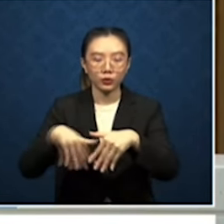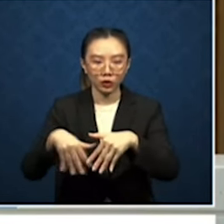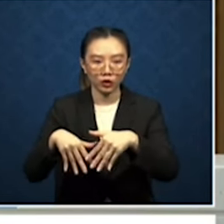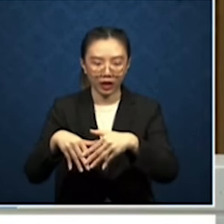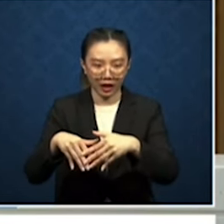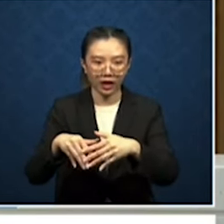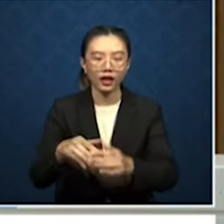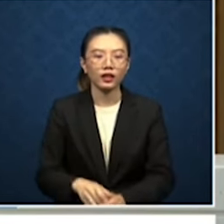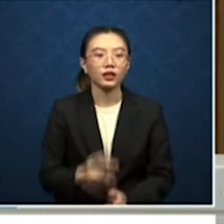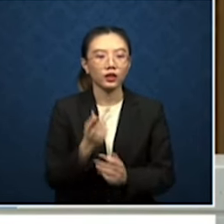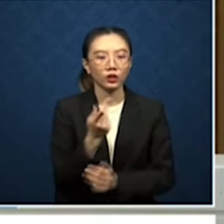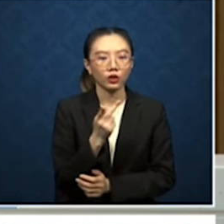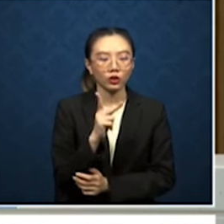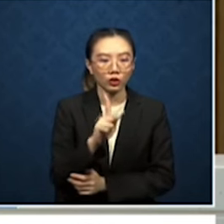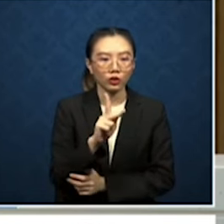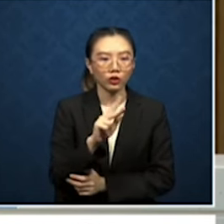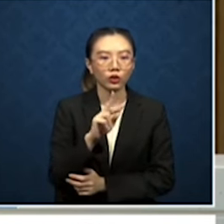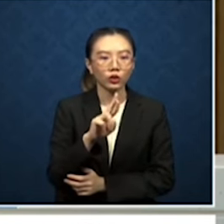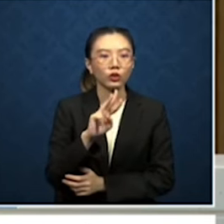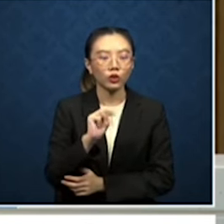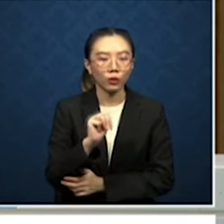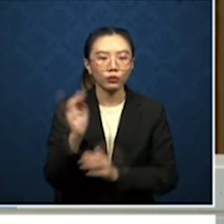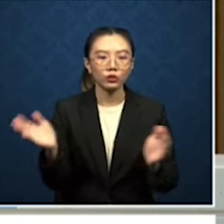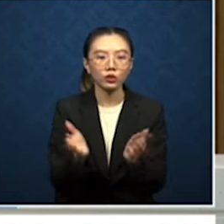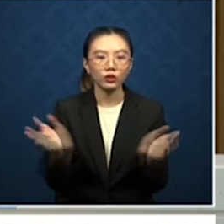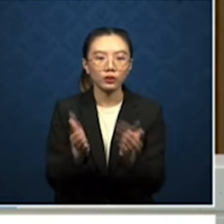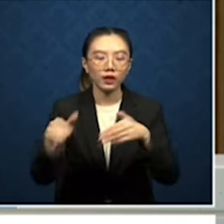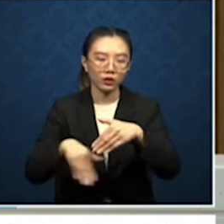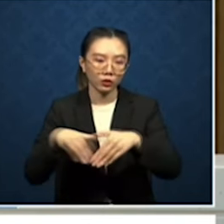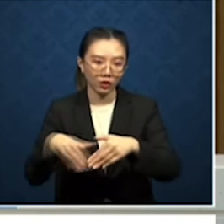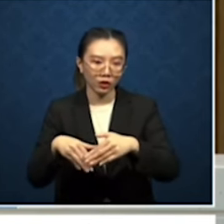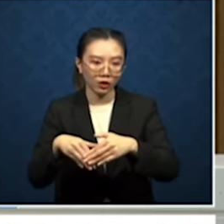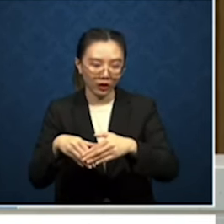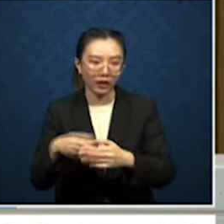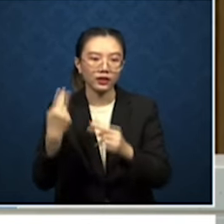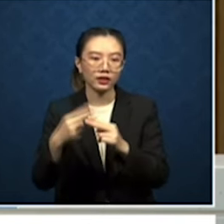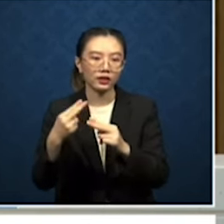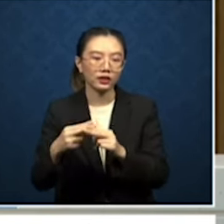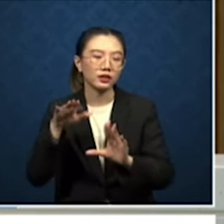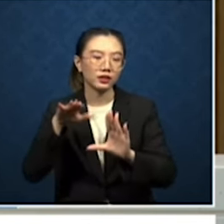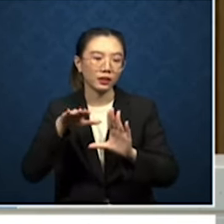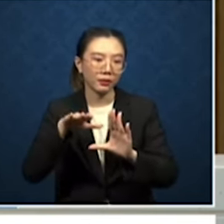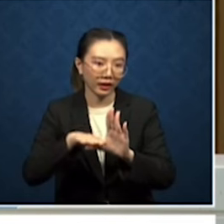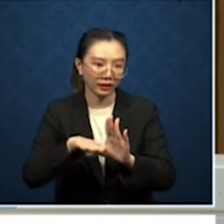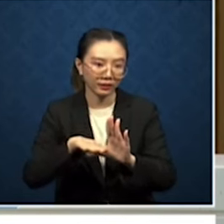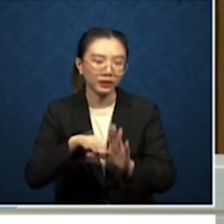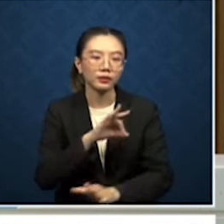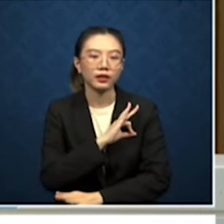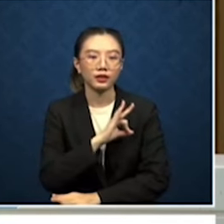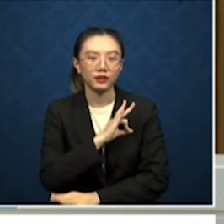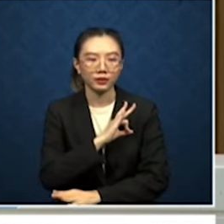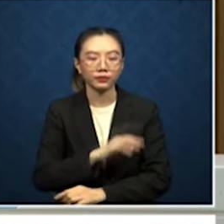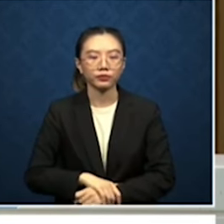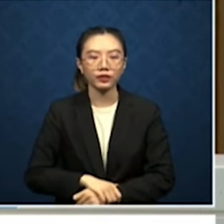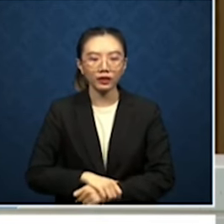ทรัพยากรทางทะเลและชายฝั่งส่งเสริมให้ชุมชนลงทะเบียนเป็นกลุ่มชุมชนชายฝั่ง